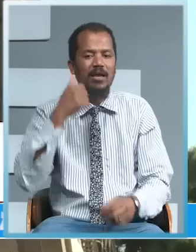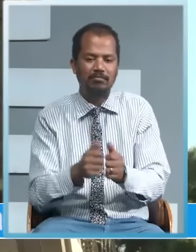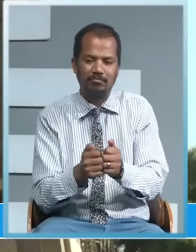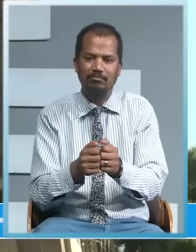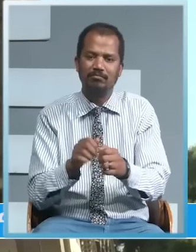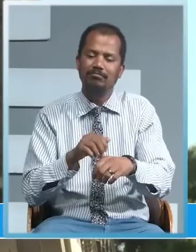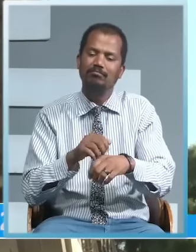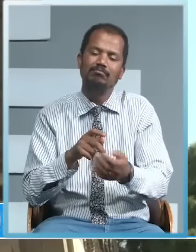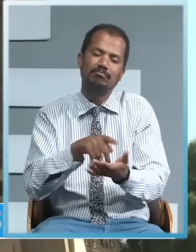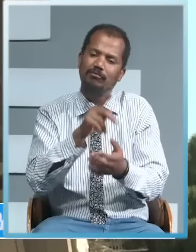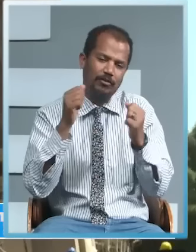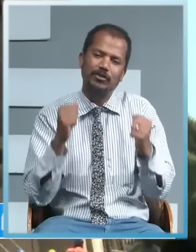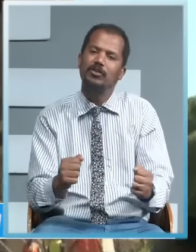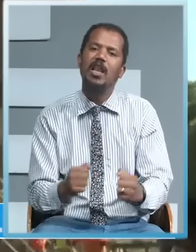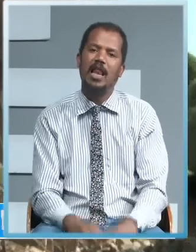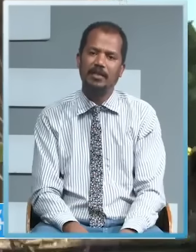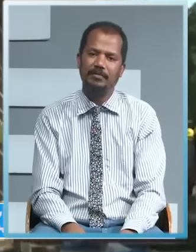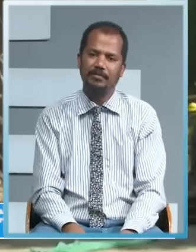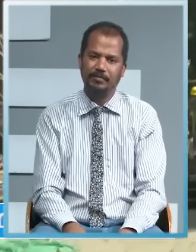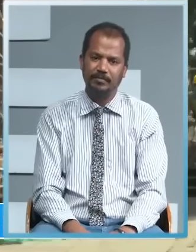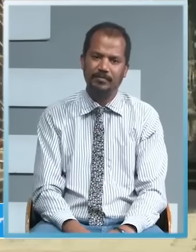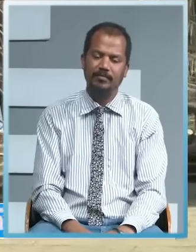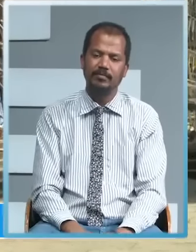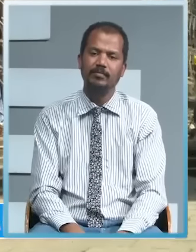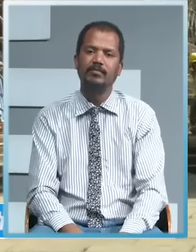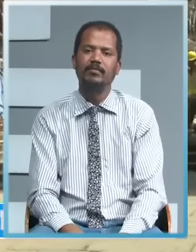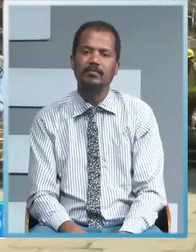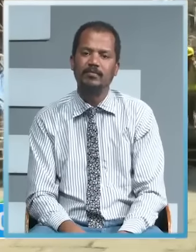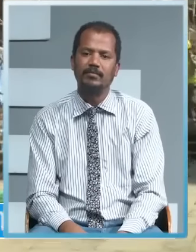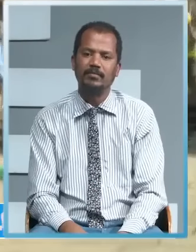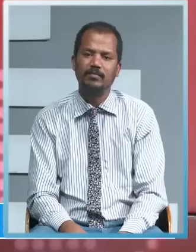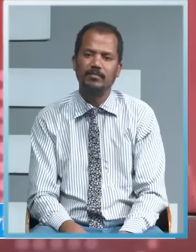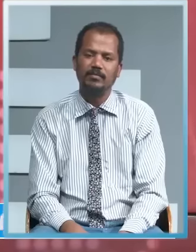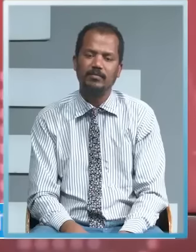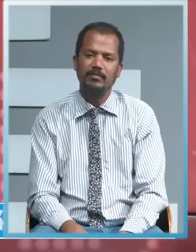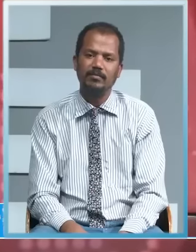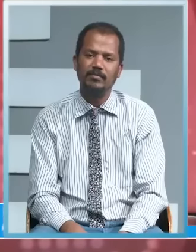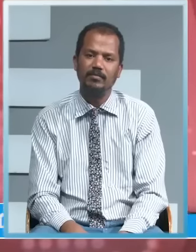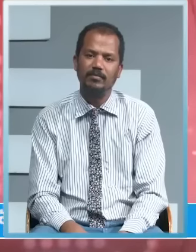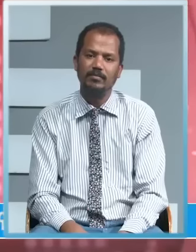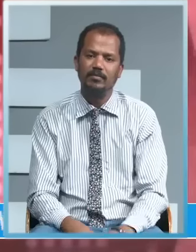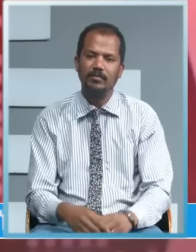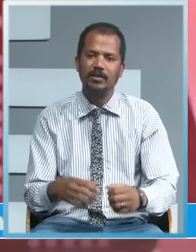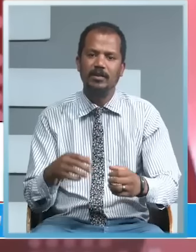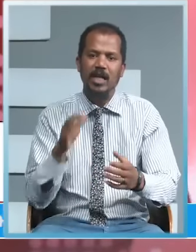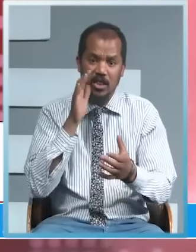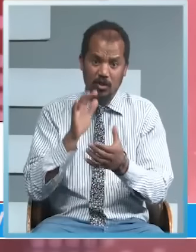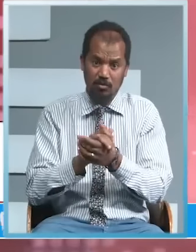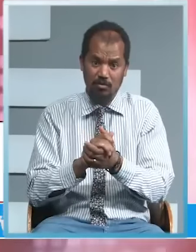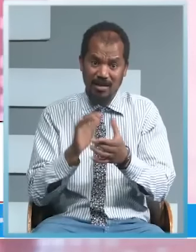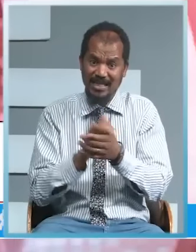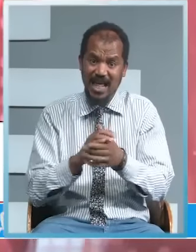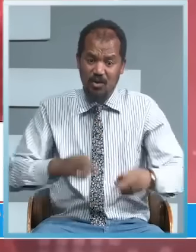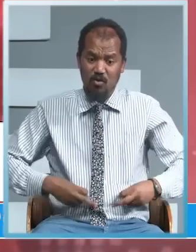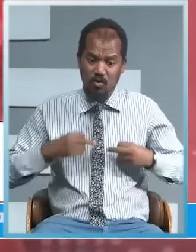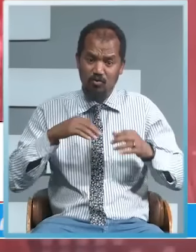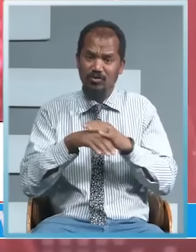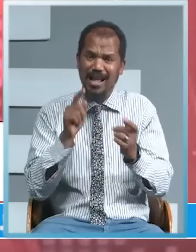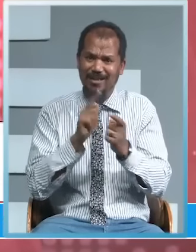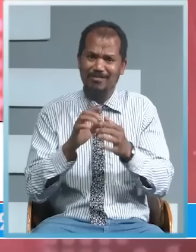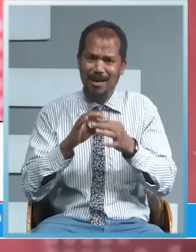ማድረግ ይችላል። ጥንዶች በትዳር ህይወት ውስጥ ለሚገጥማቸው